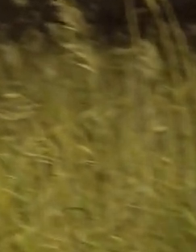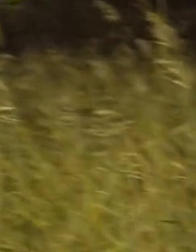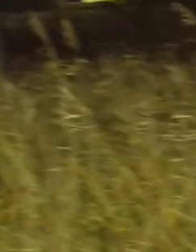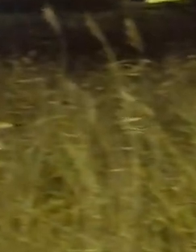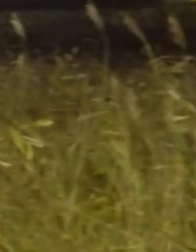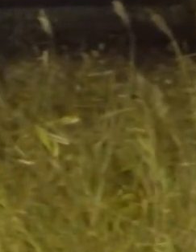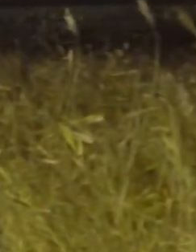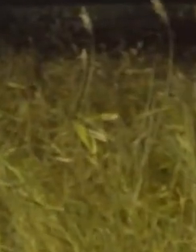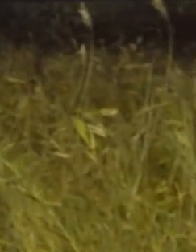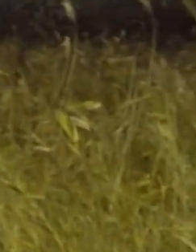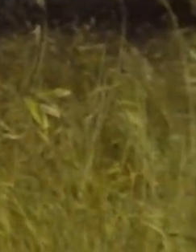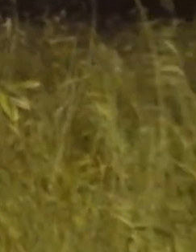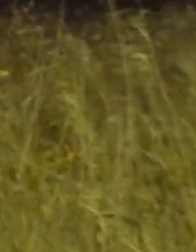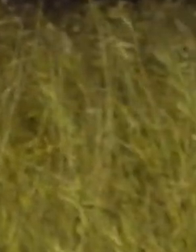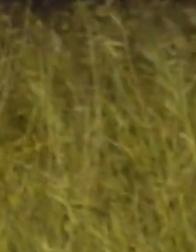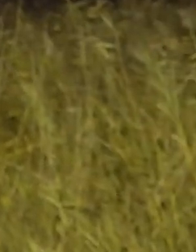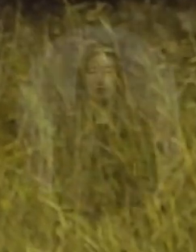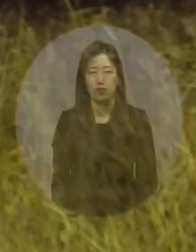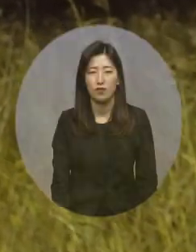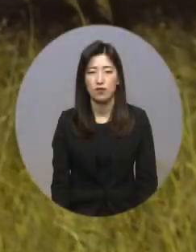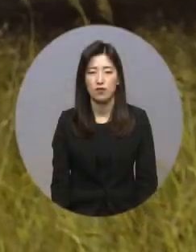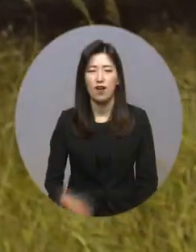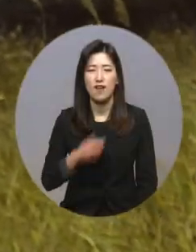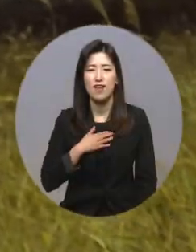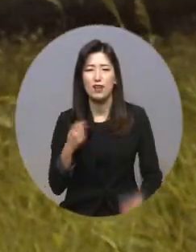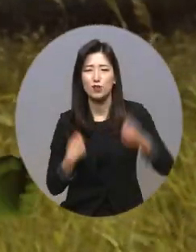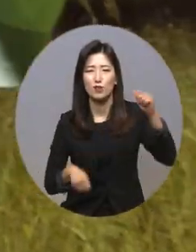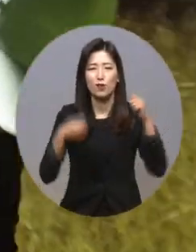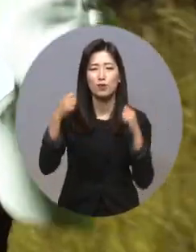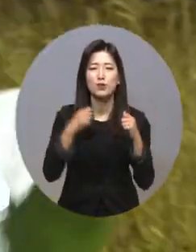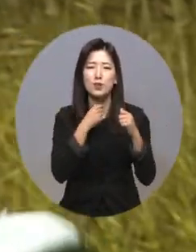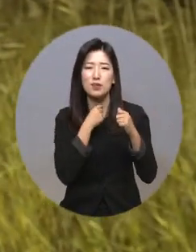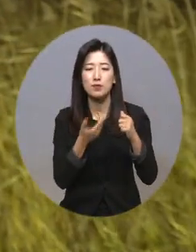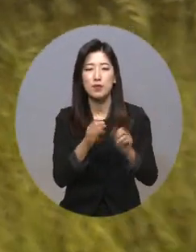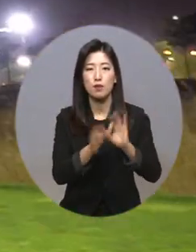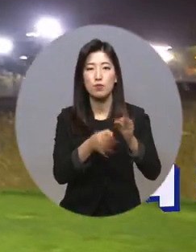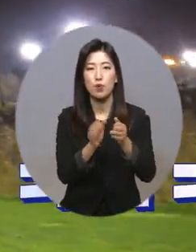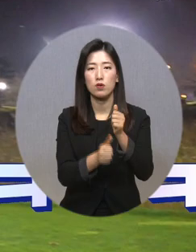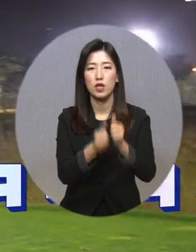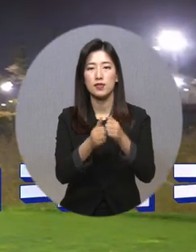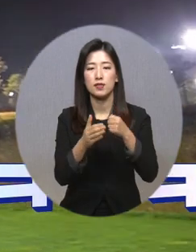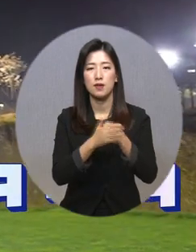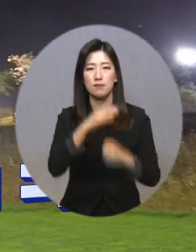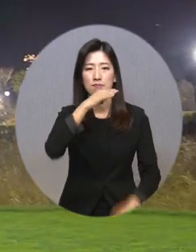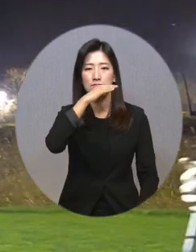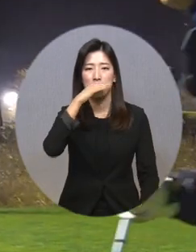아 이렇게 바보 헌데 풍 태슬 놀지 말라 될까 하고 놀고 있어 가지고